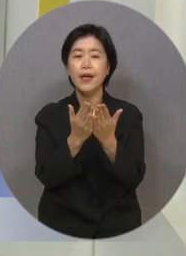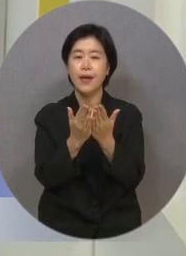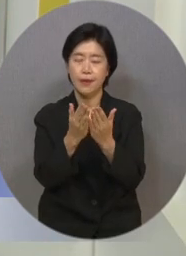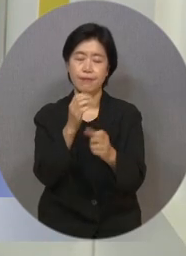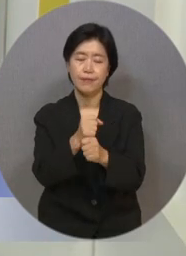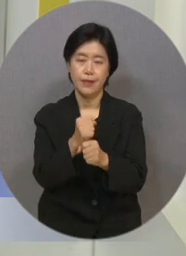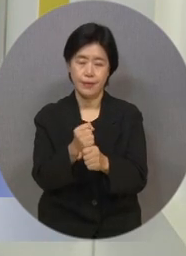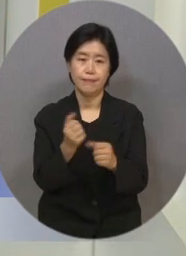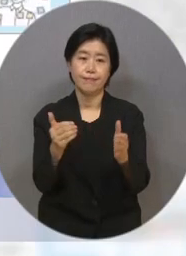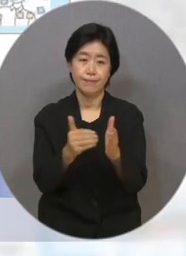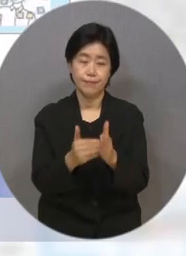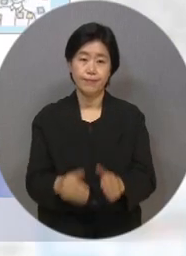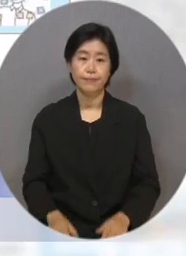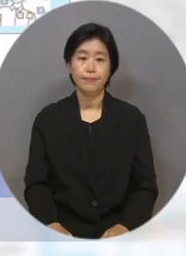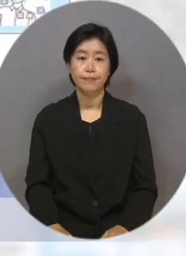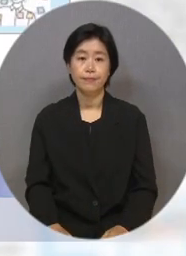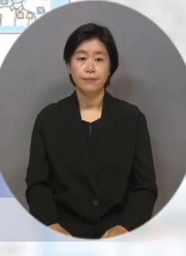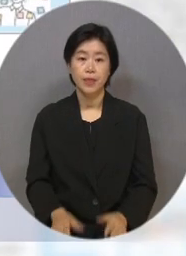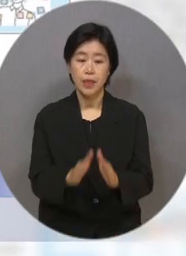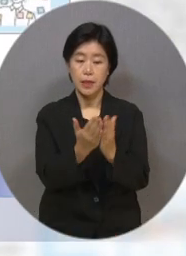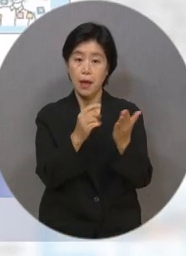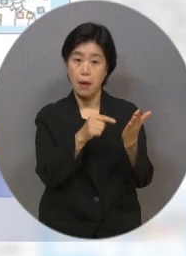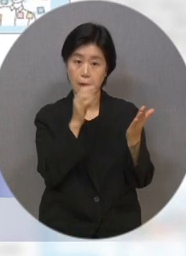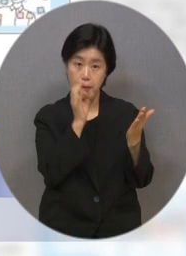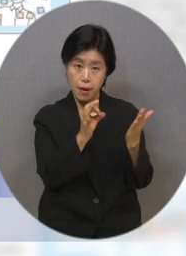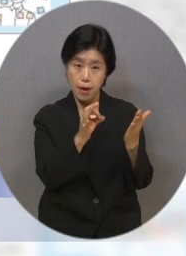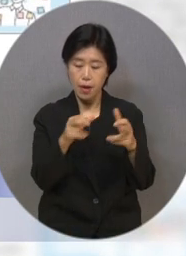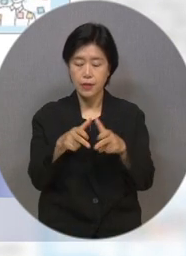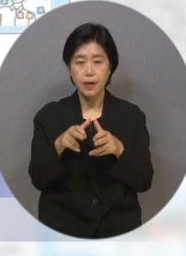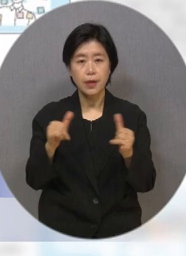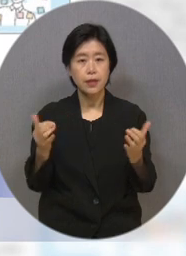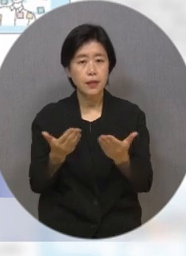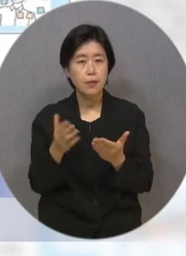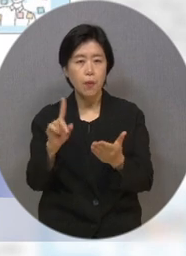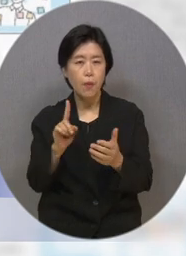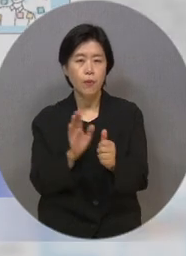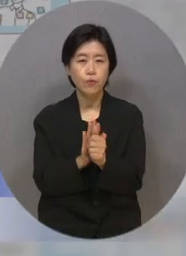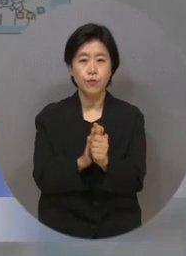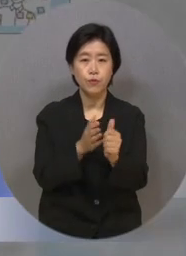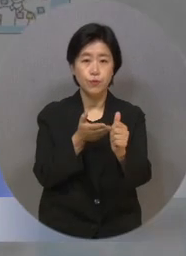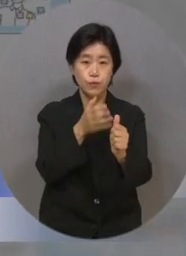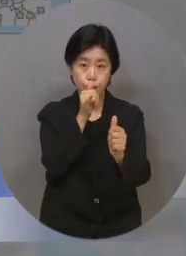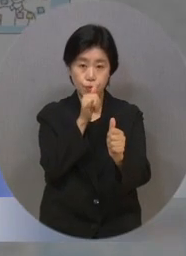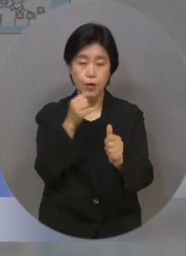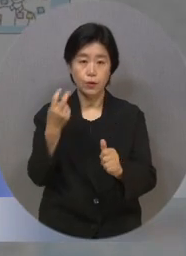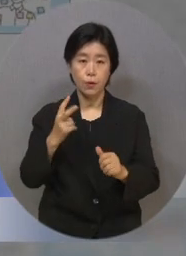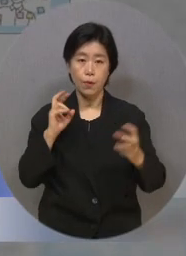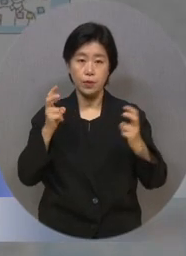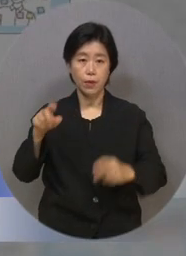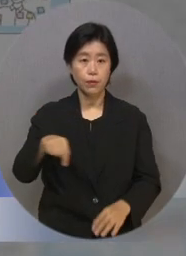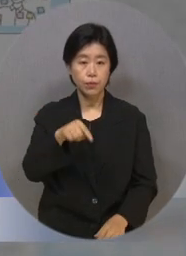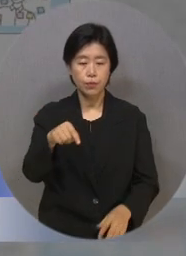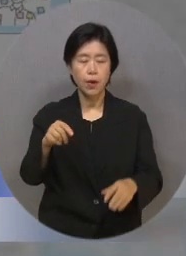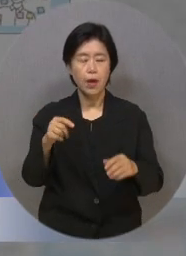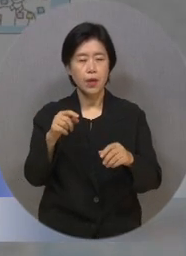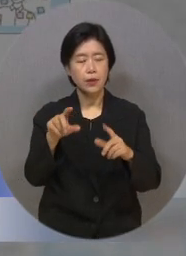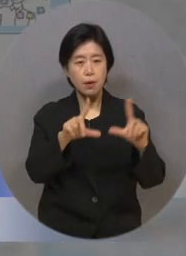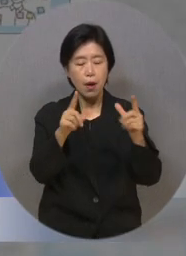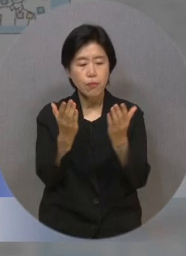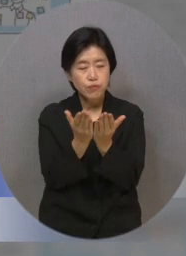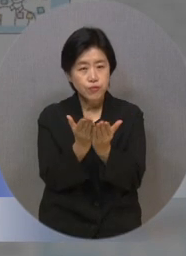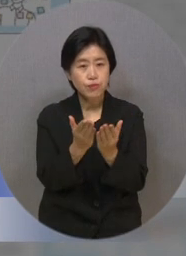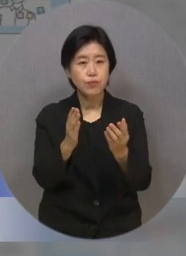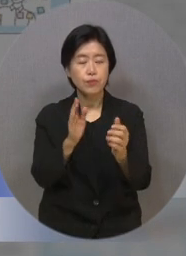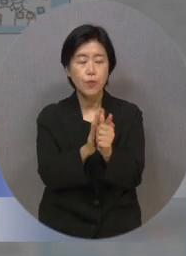소식을 전하고 있는데요 책자에는 장애인의 직무능력을 키워주고 직장생활 적응을 돕기 위한 내용으로 채워져